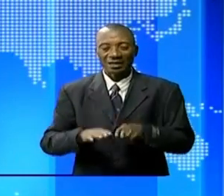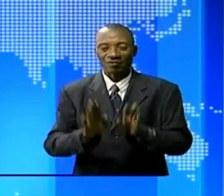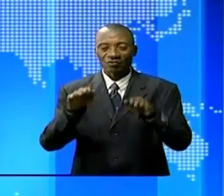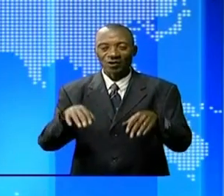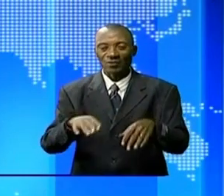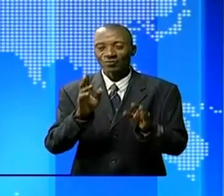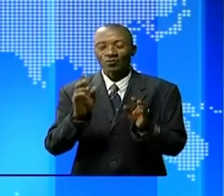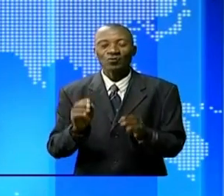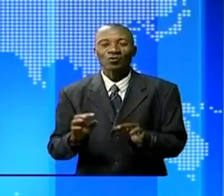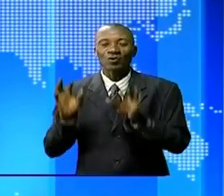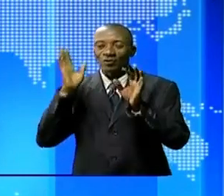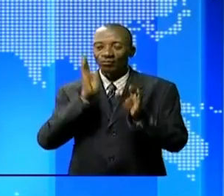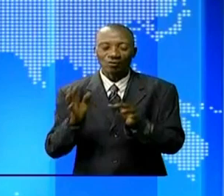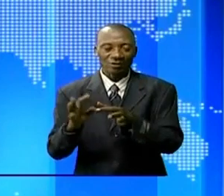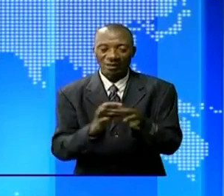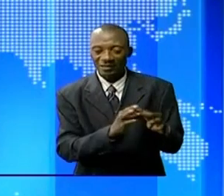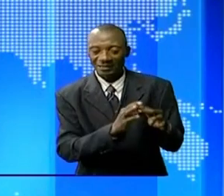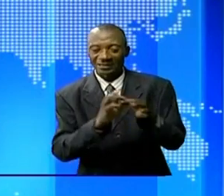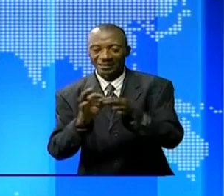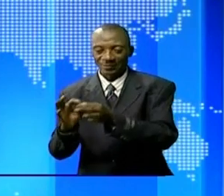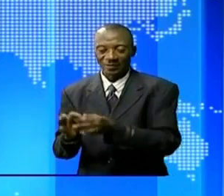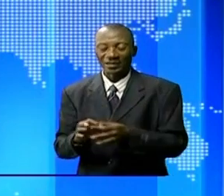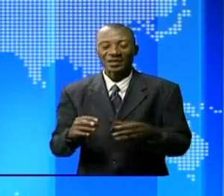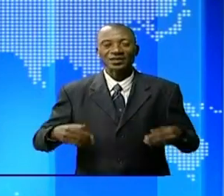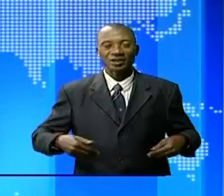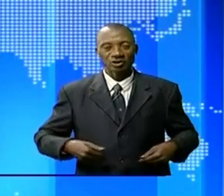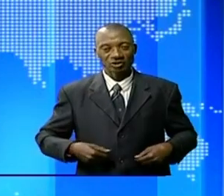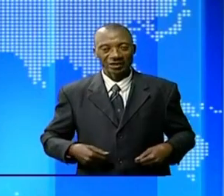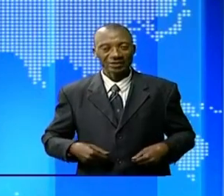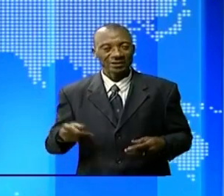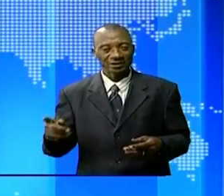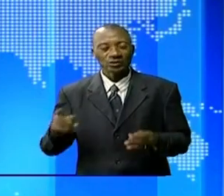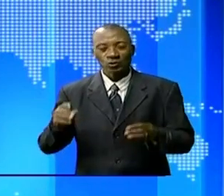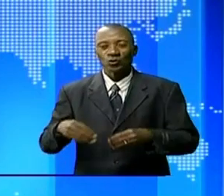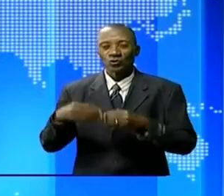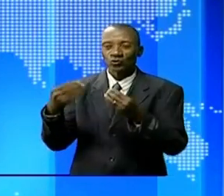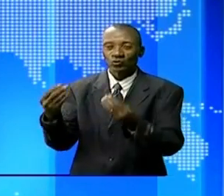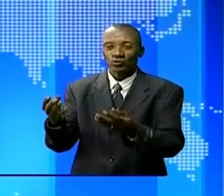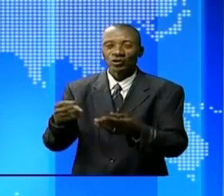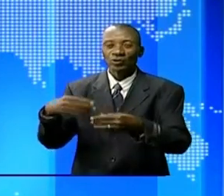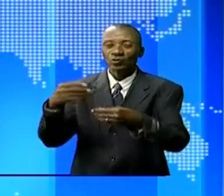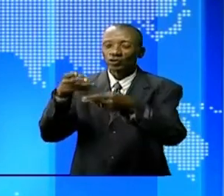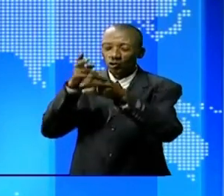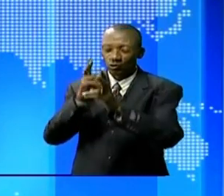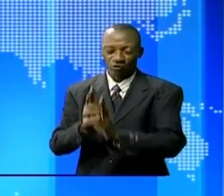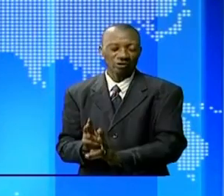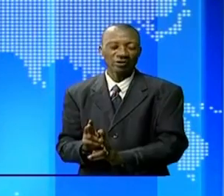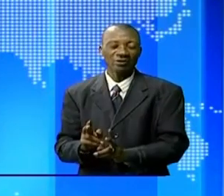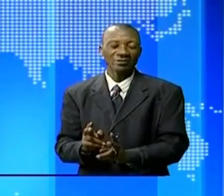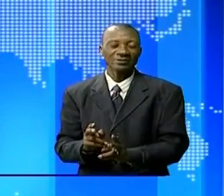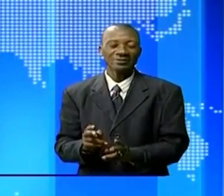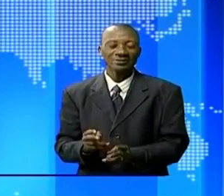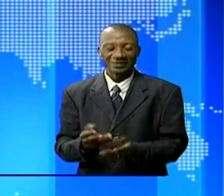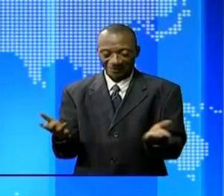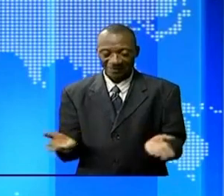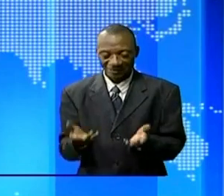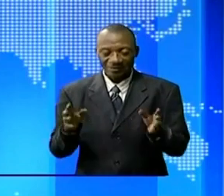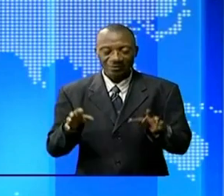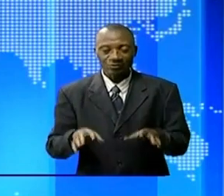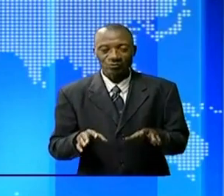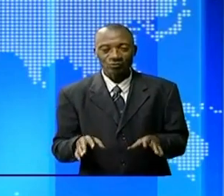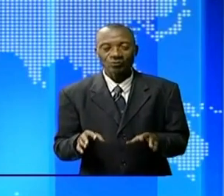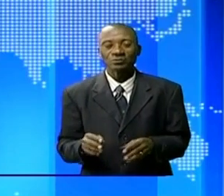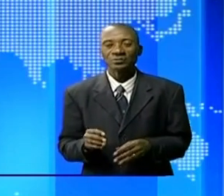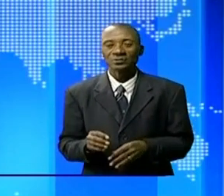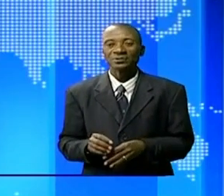missing midi a été honoré par le conseil universel pour la paix des nations continent elle est désormais ambassadrice